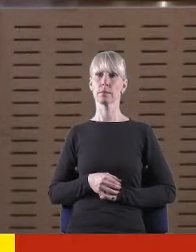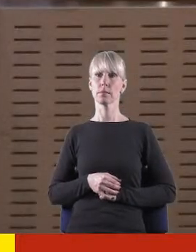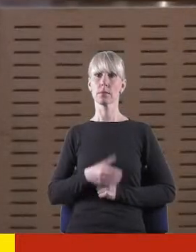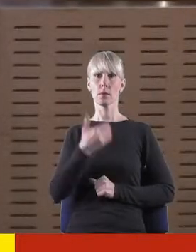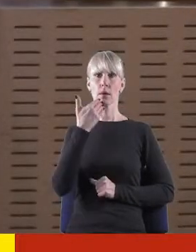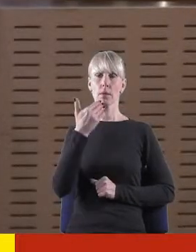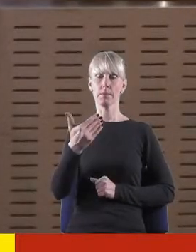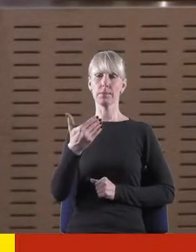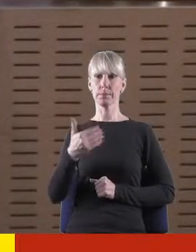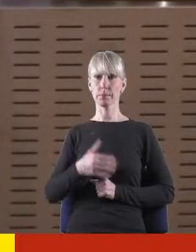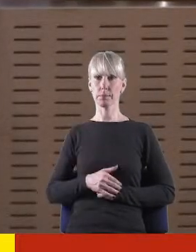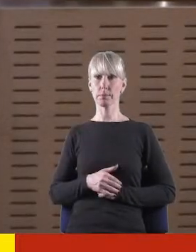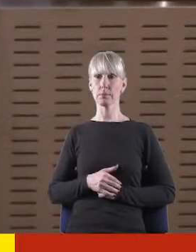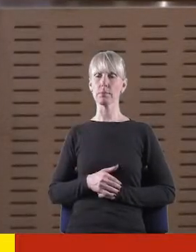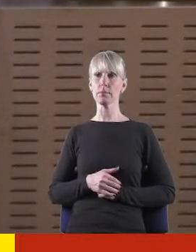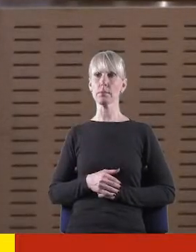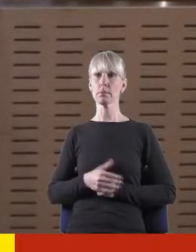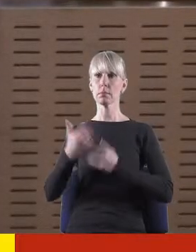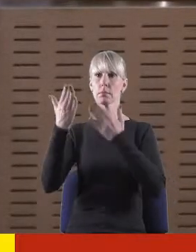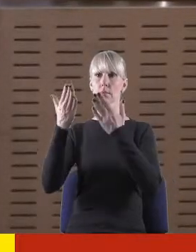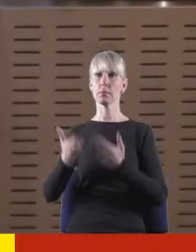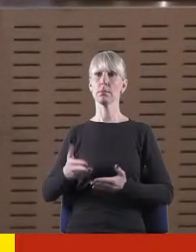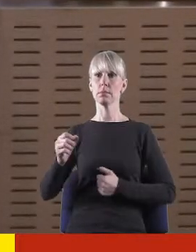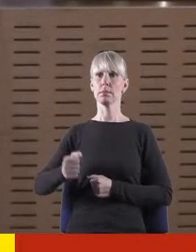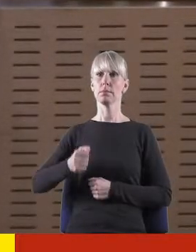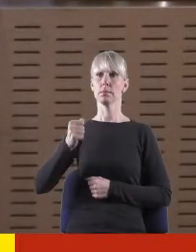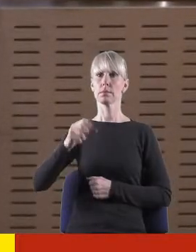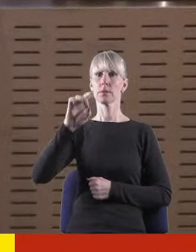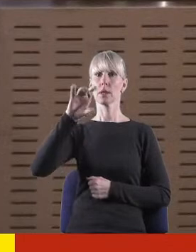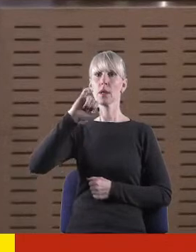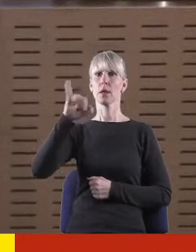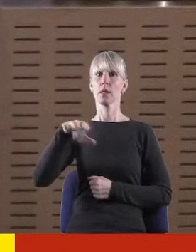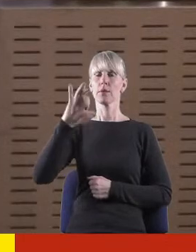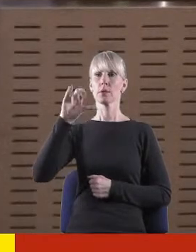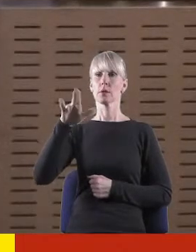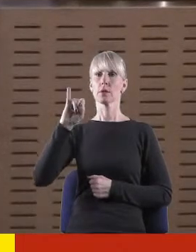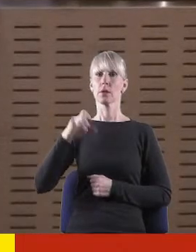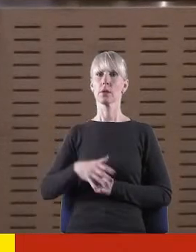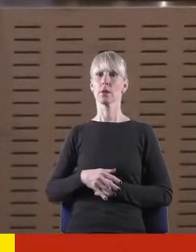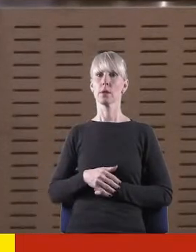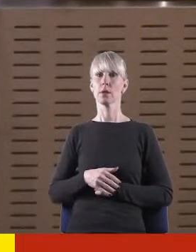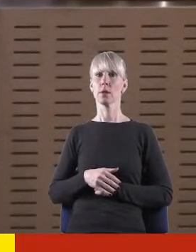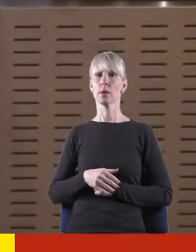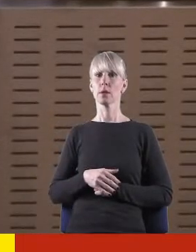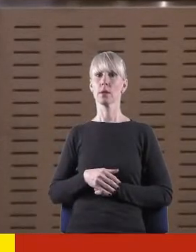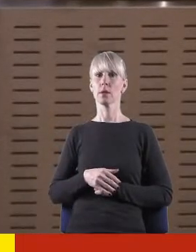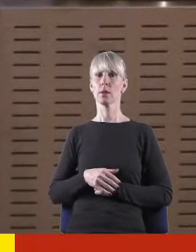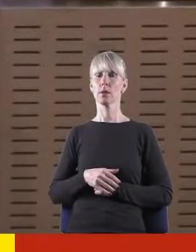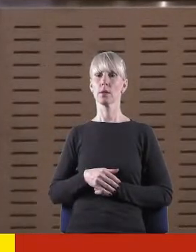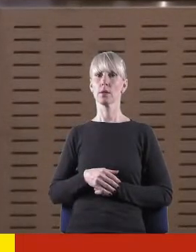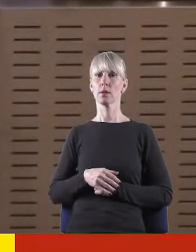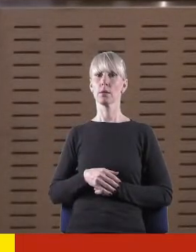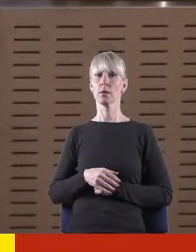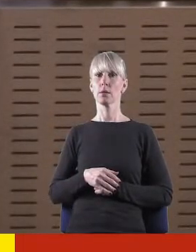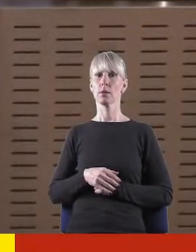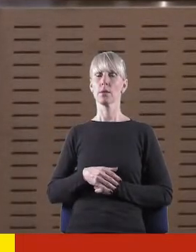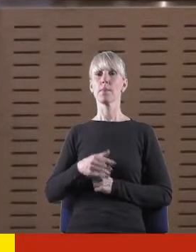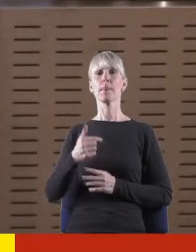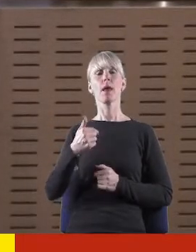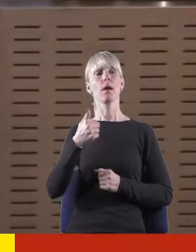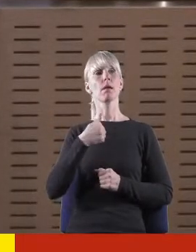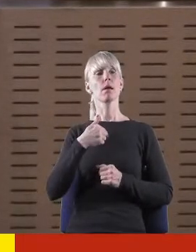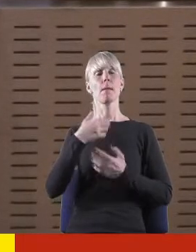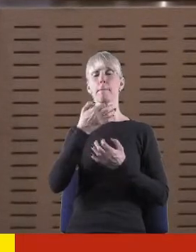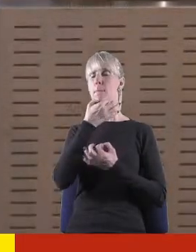Dziękuję bardzo, panie skarbniku. Proszę bardzo, pan radny Arkadiusz Gajewski. Proszę bardzo, panie radny. Ja o te inwestycje pytałem,